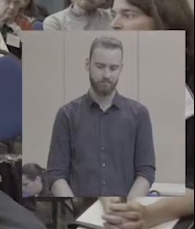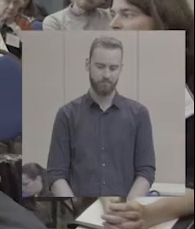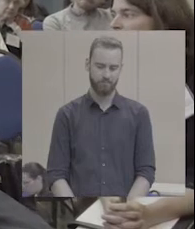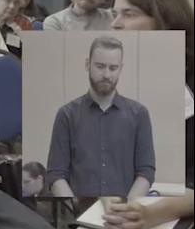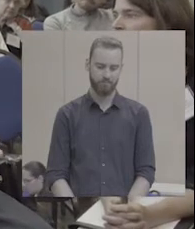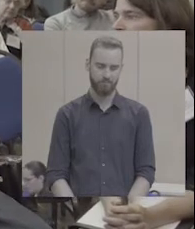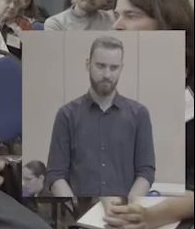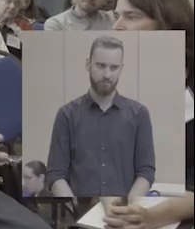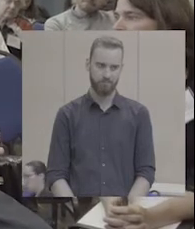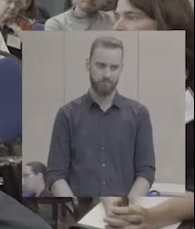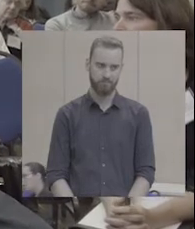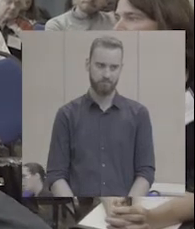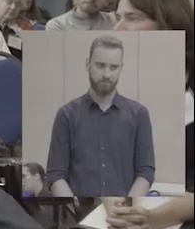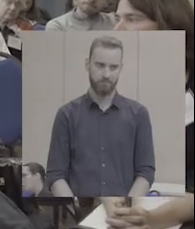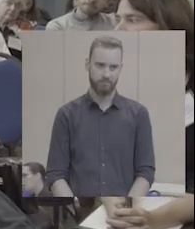l'unité.